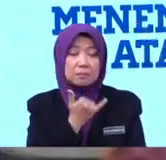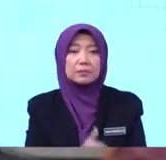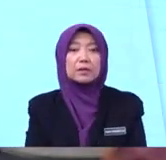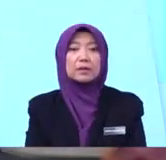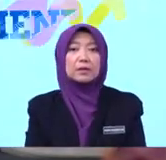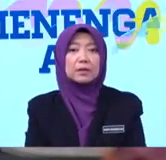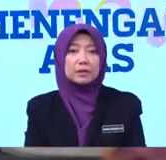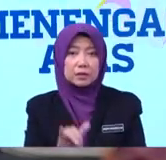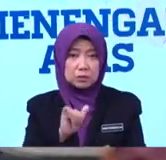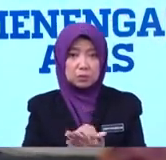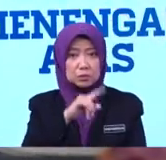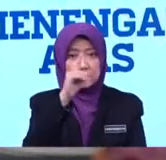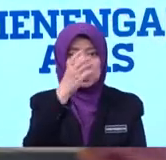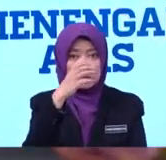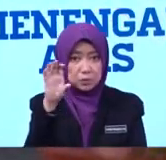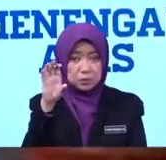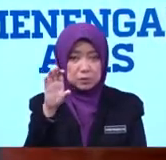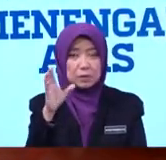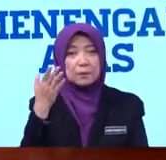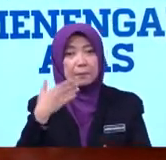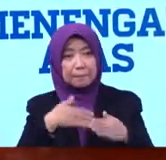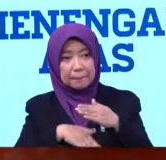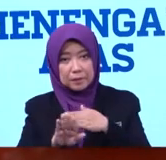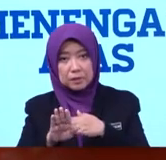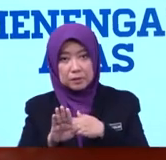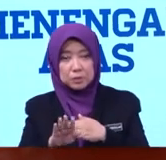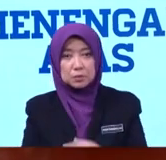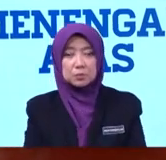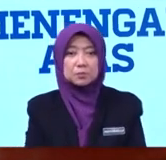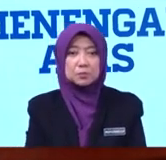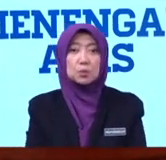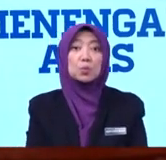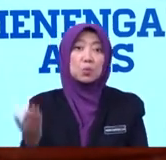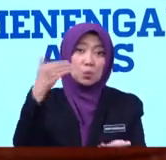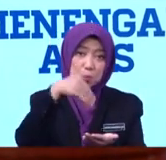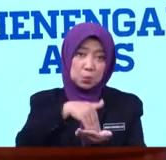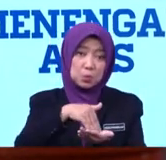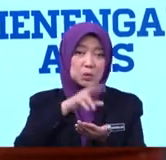100 kita masukkan dalam kita